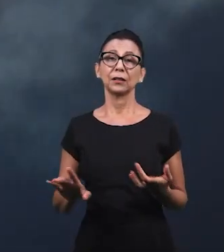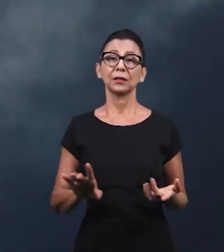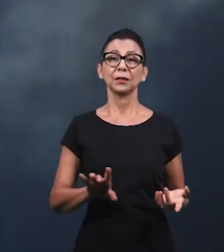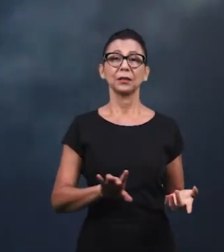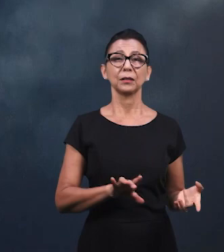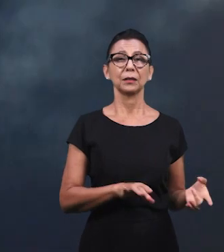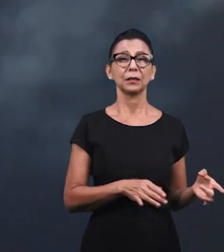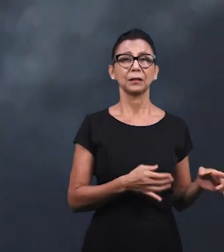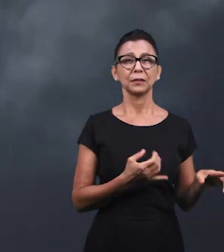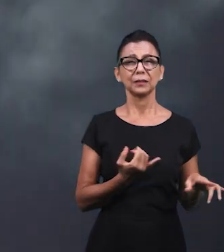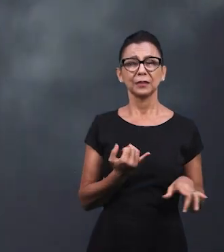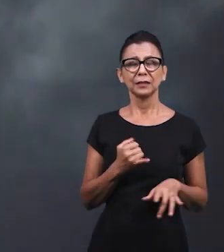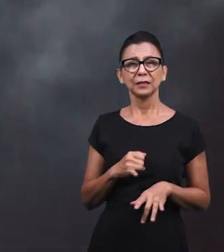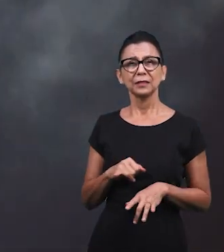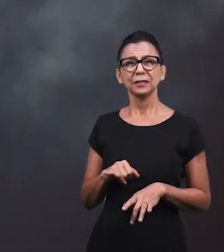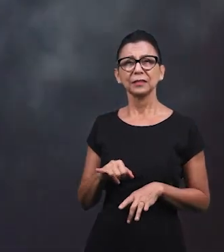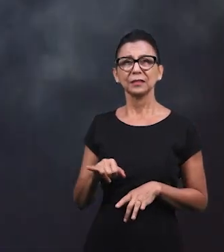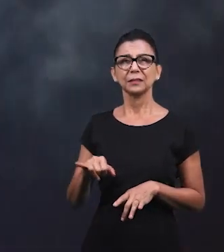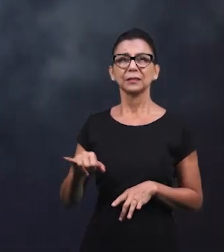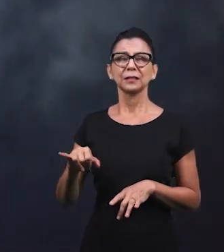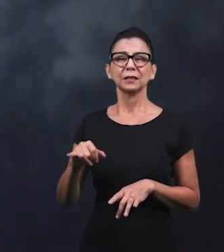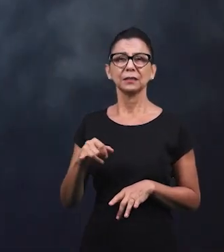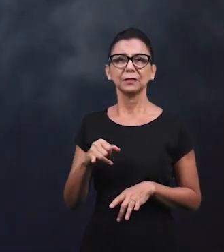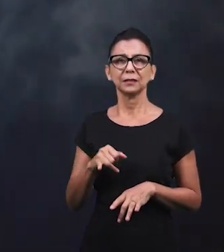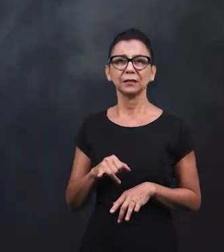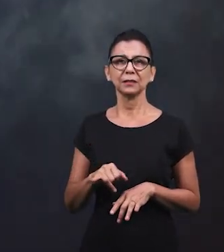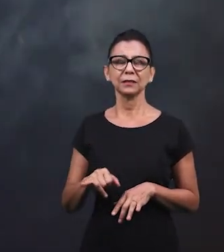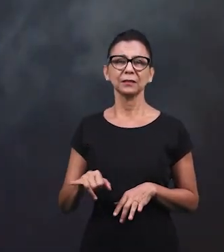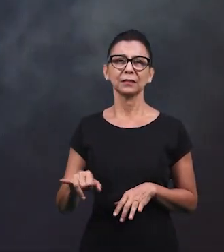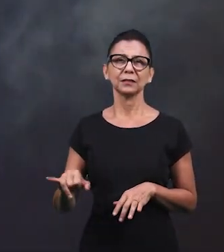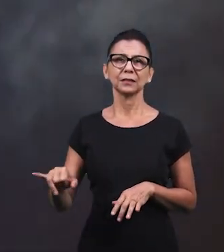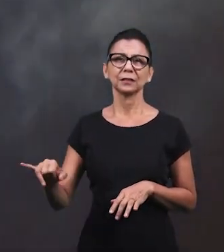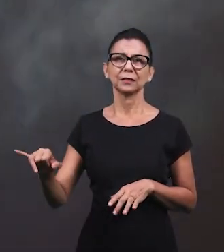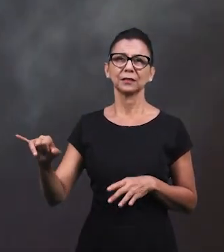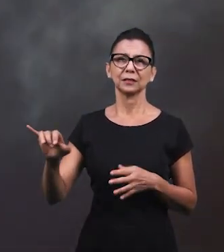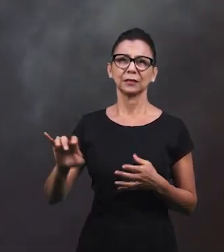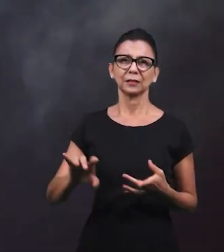искуситель и атакует меня